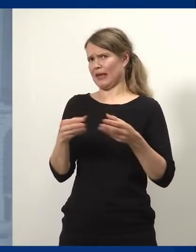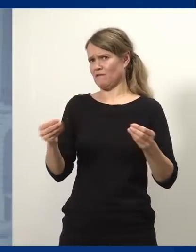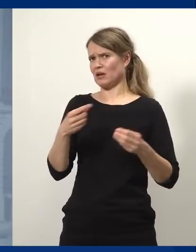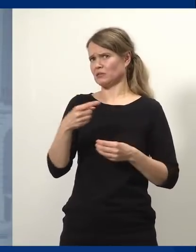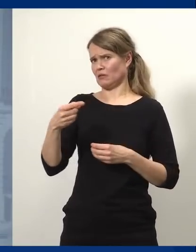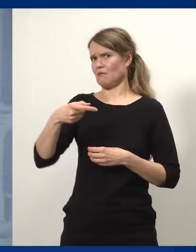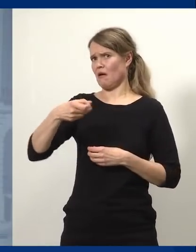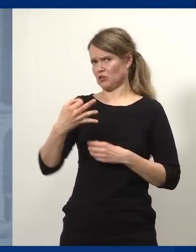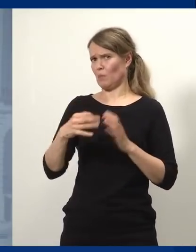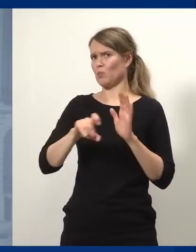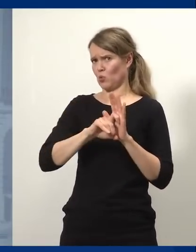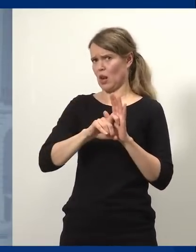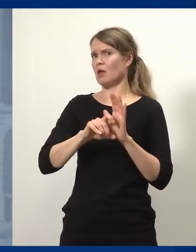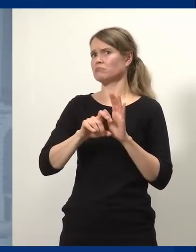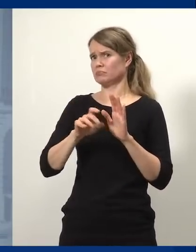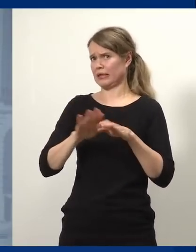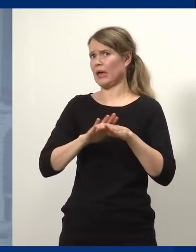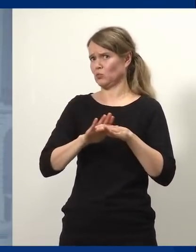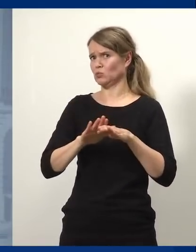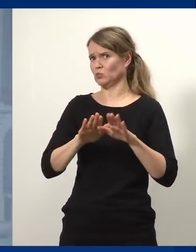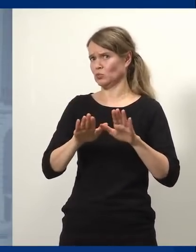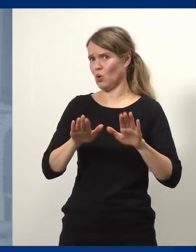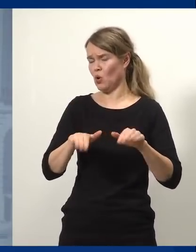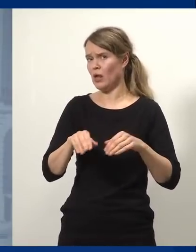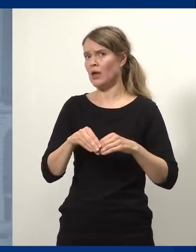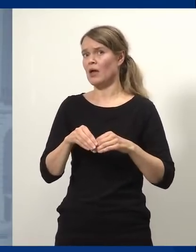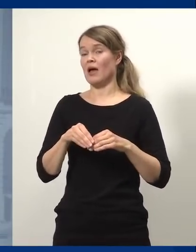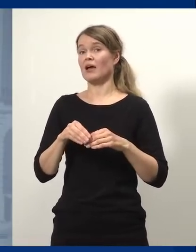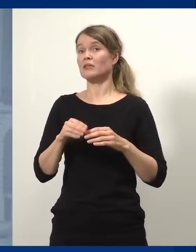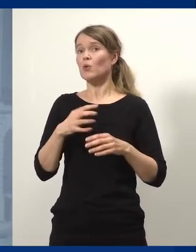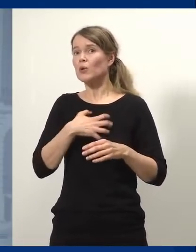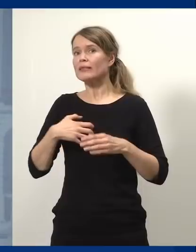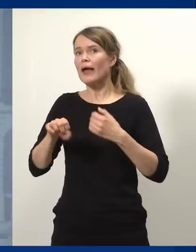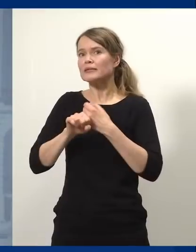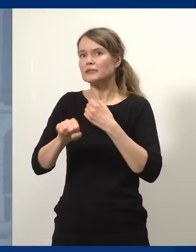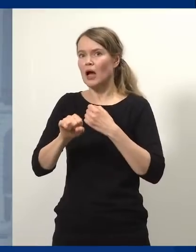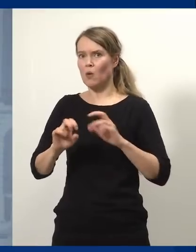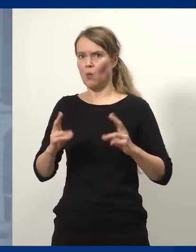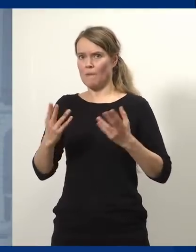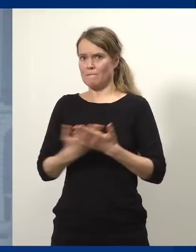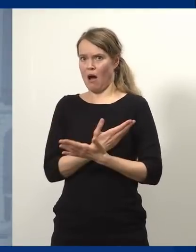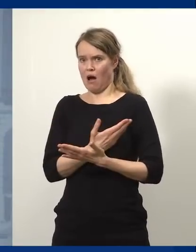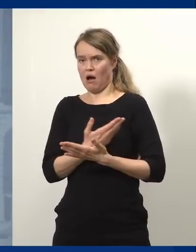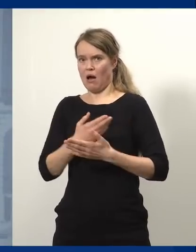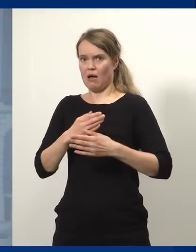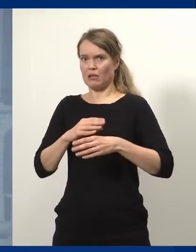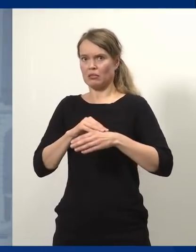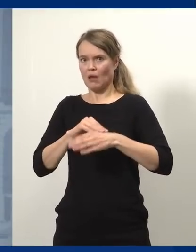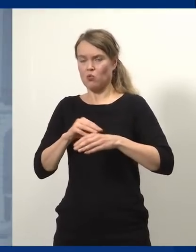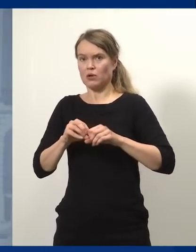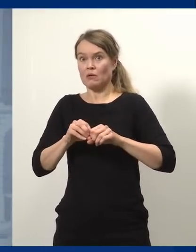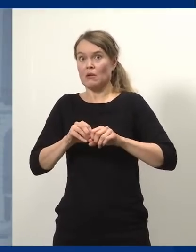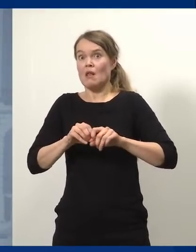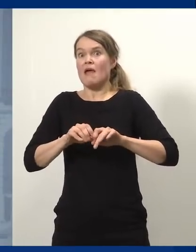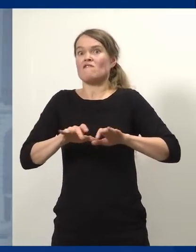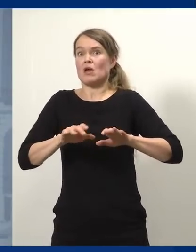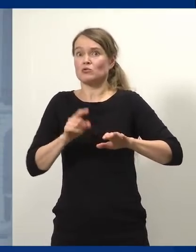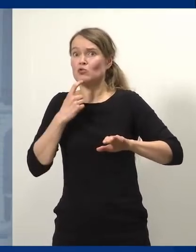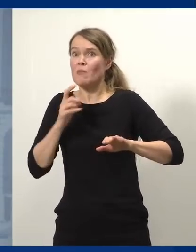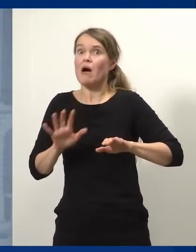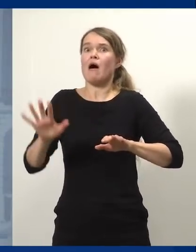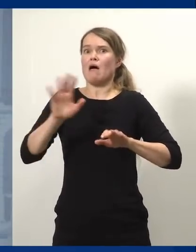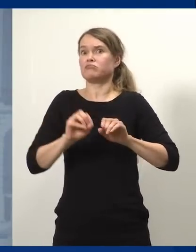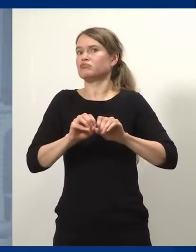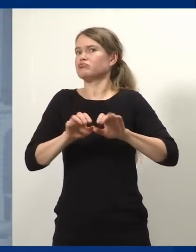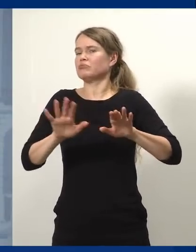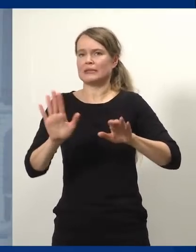Eli pyrimme estämään sitä, että tauti ei leviäisi Uudenmaan alueelta muualle Suomeen niin vauhdikkaasti kuin mitä tuolloin näytti. Ja